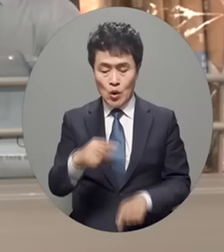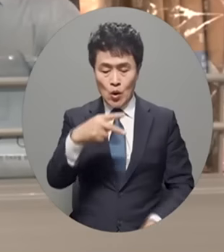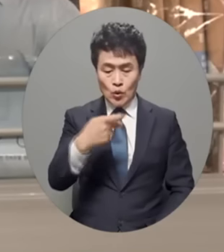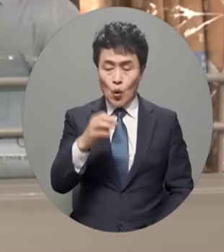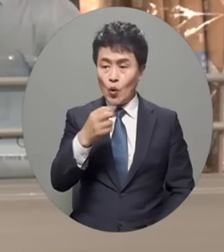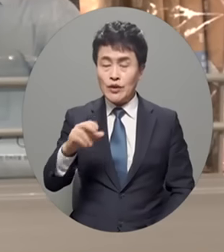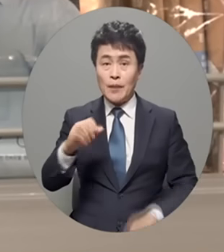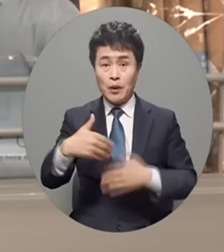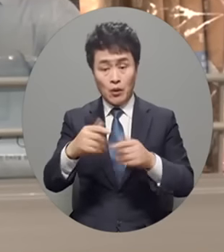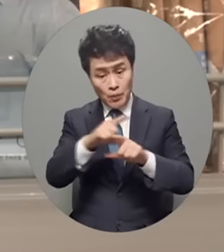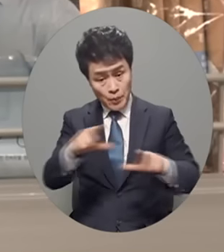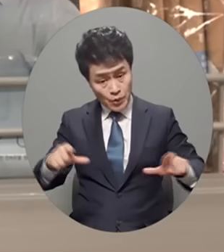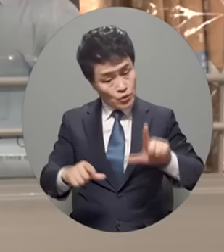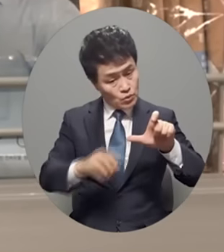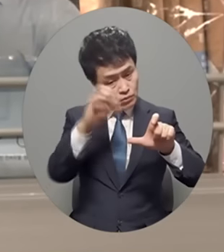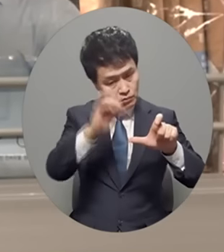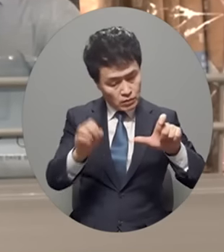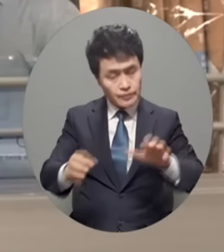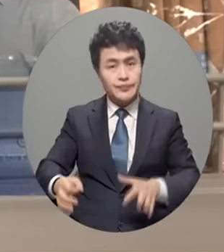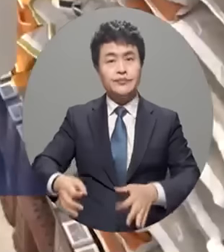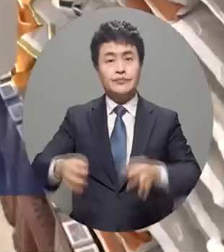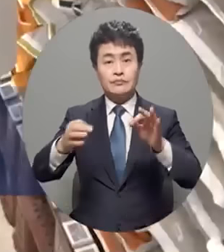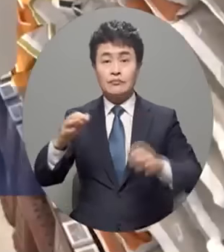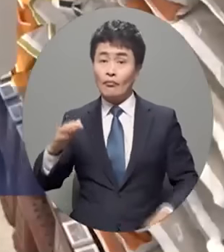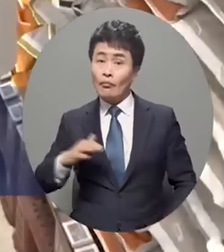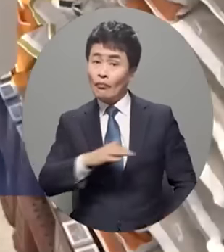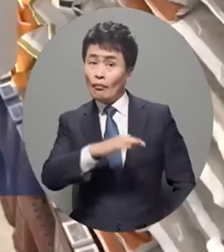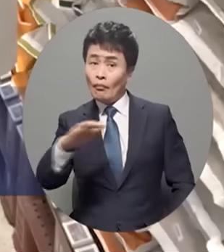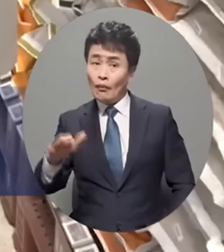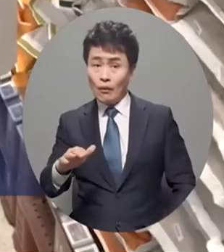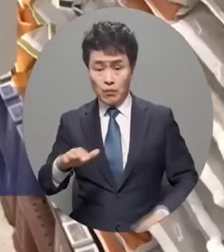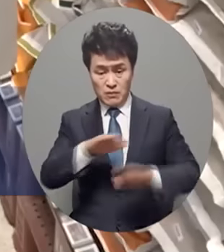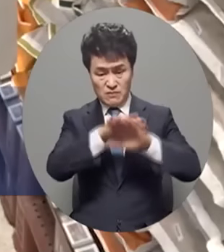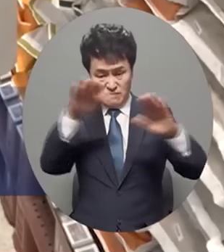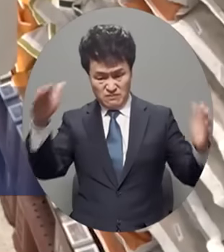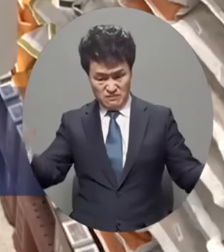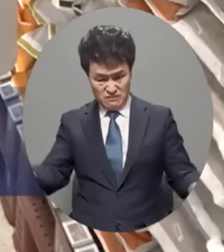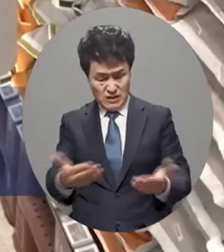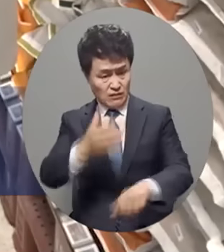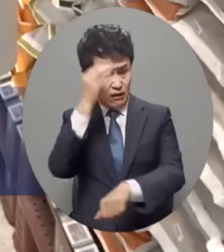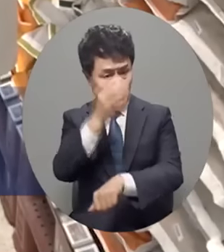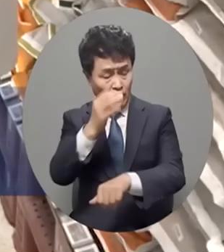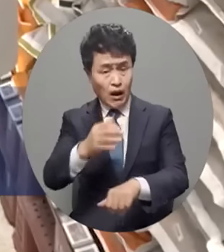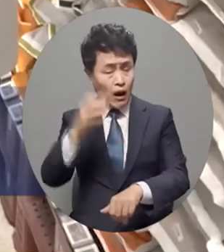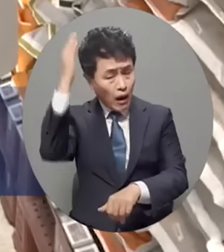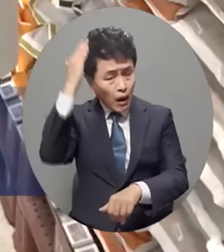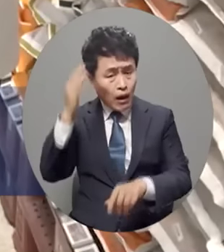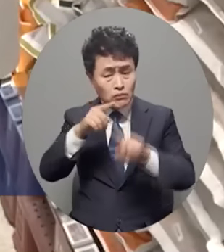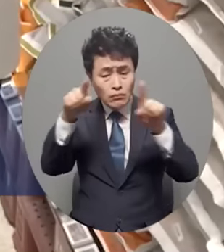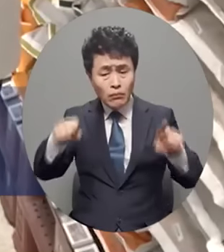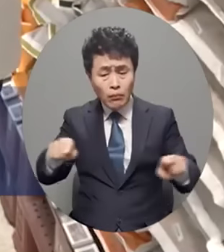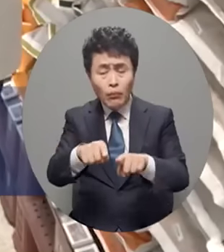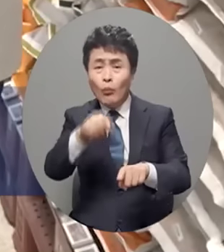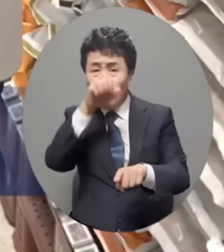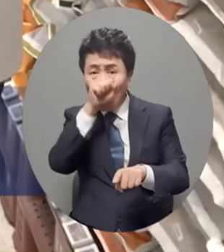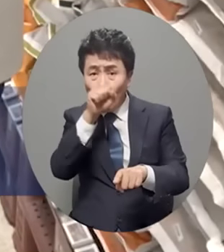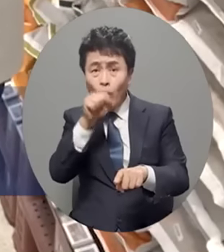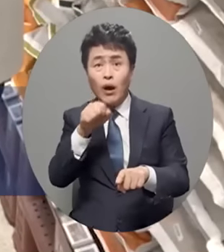평균 15% 비싸집니다. 저희는 보통 박스로 대량으로 사서 먹을 정도로 김을 좋아하는데 그렇게 이제